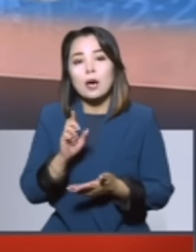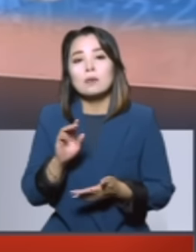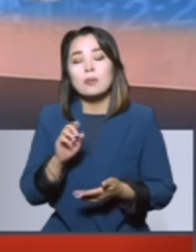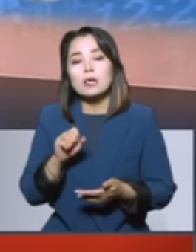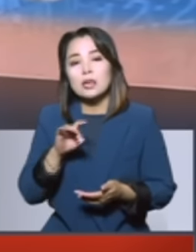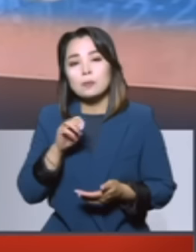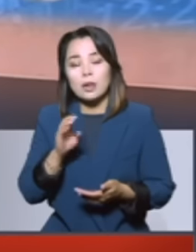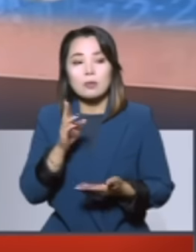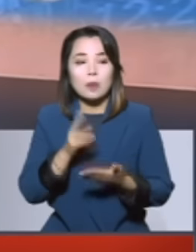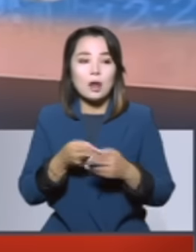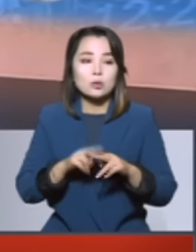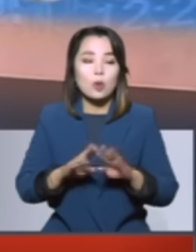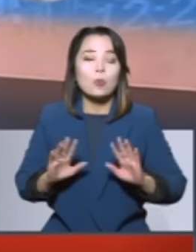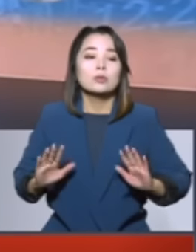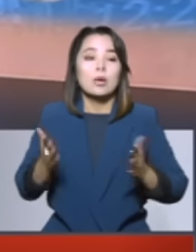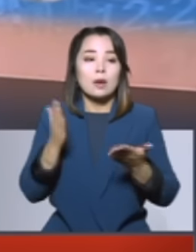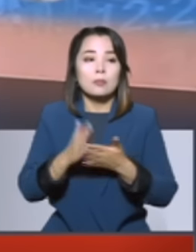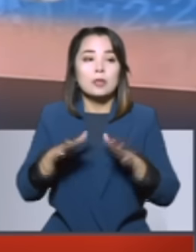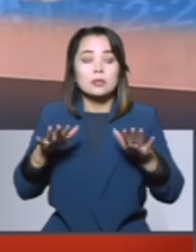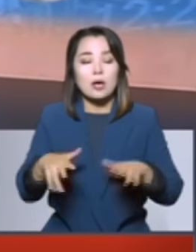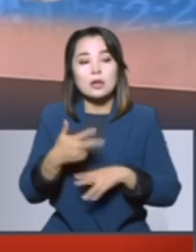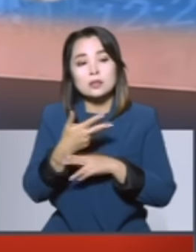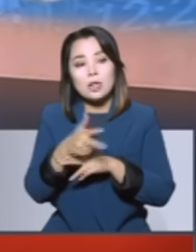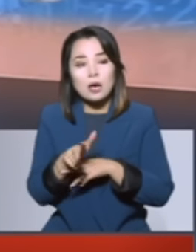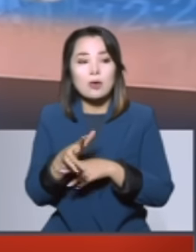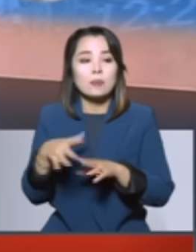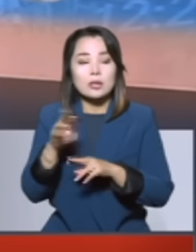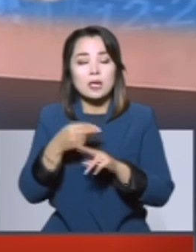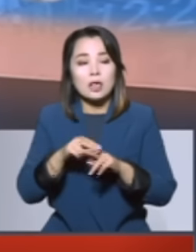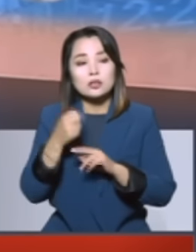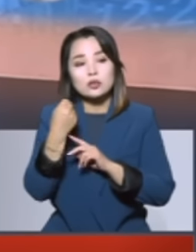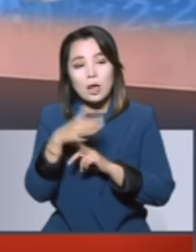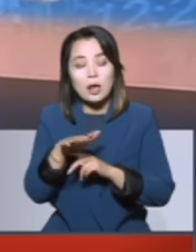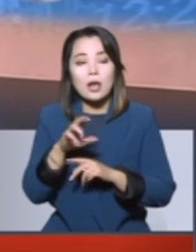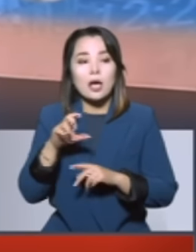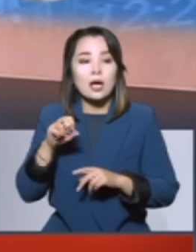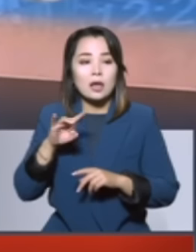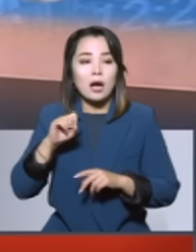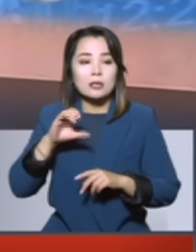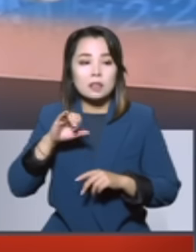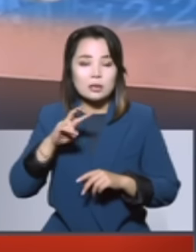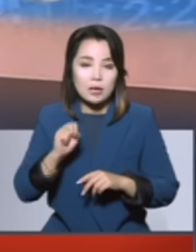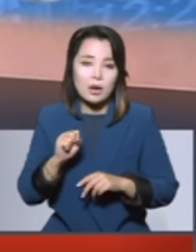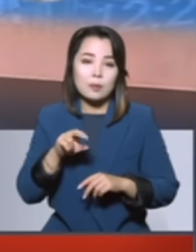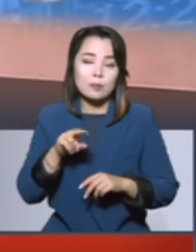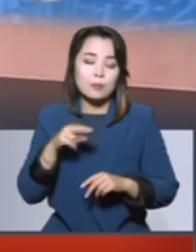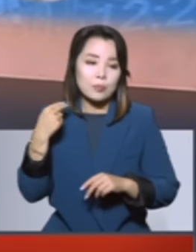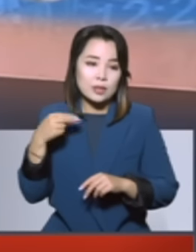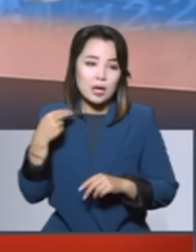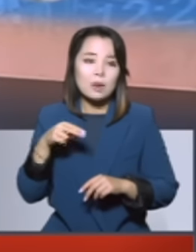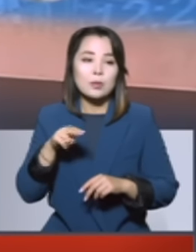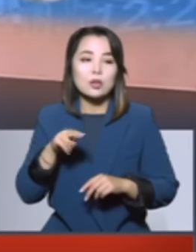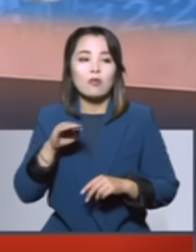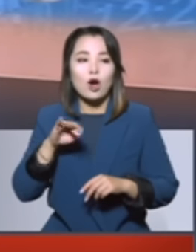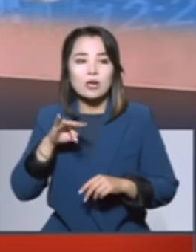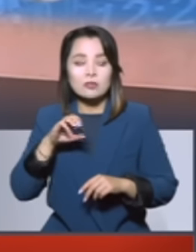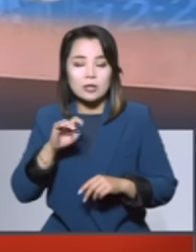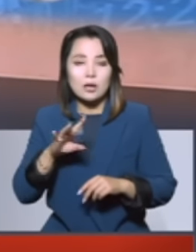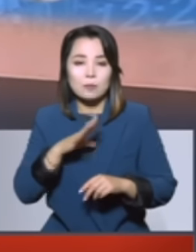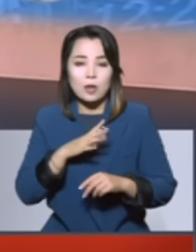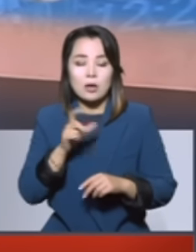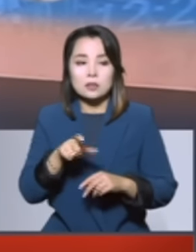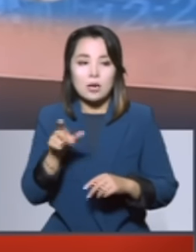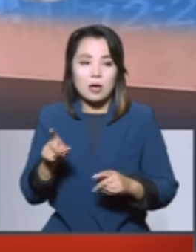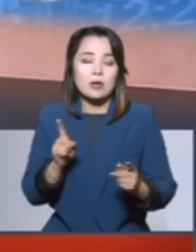Базарбек те бар. Ол оқиға орнынан желіге видео жариялап, Air Астана әуе компаниясының президенті Питер Фостер жолаушылар алдына әрең